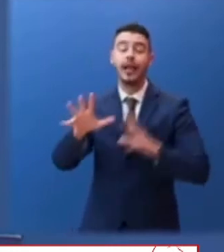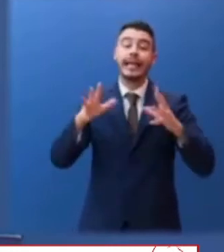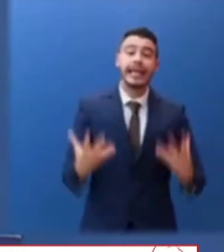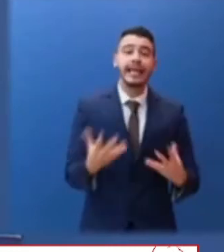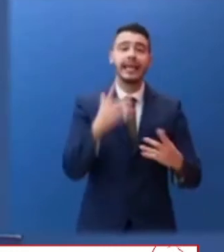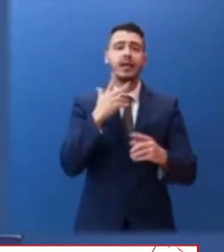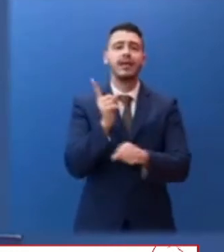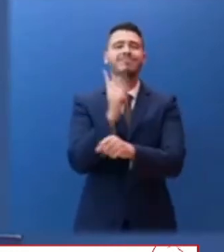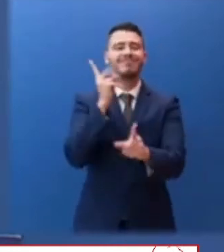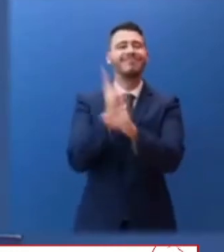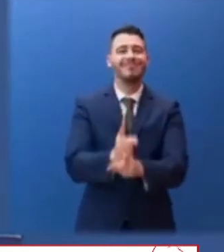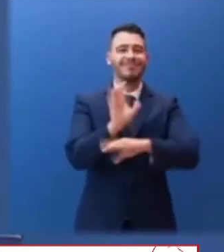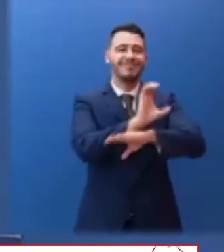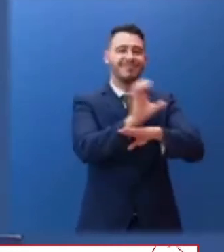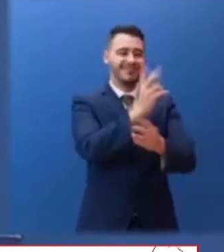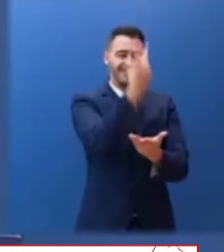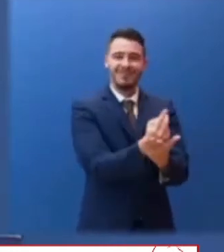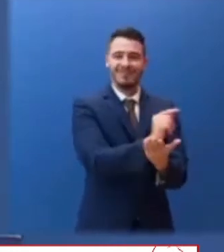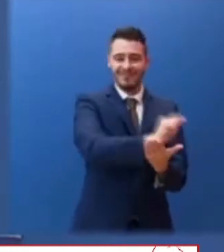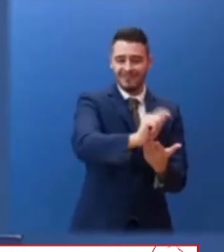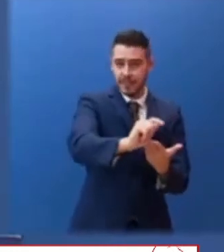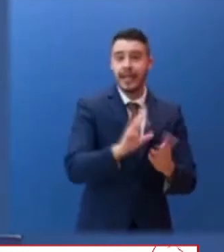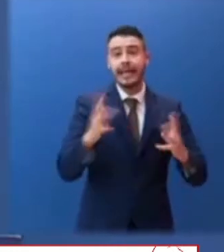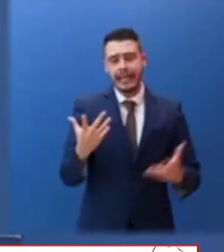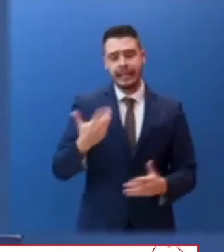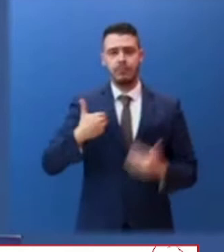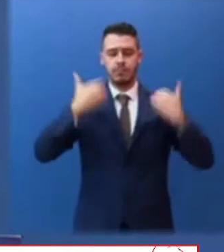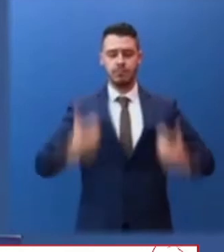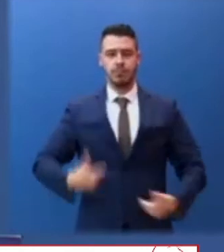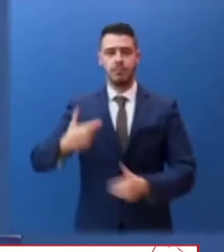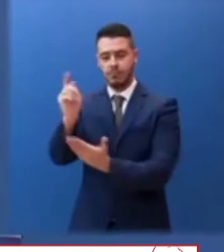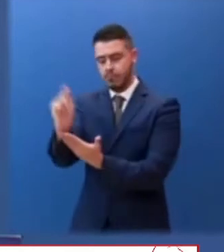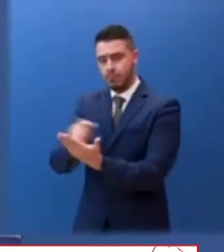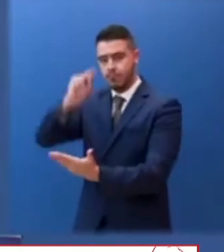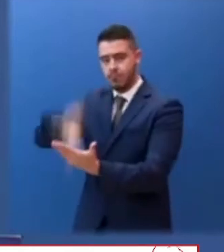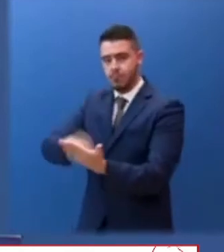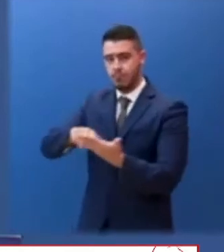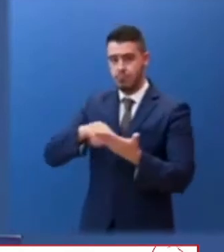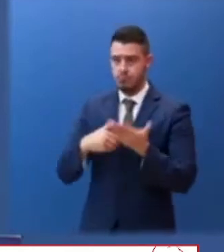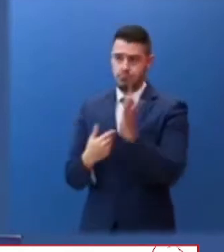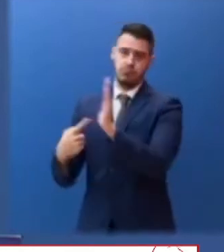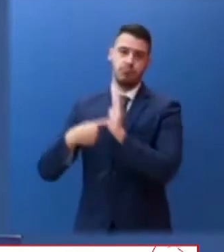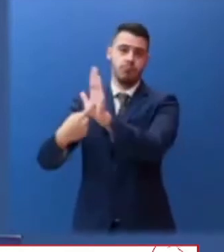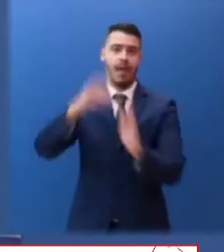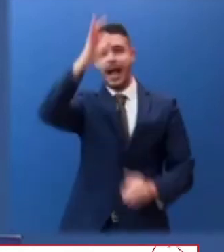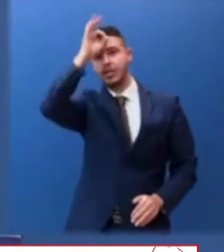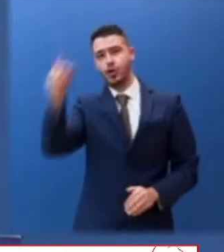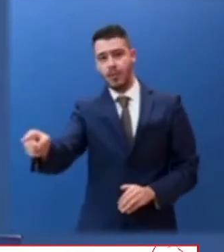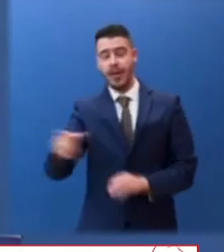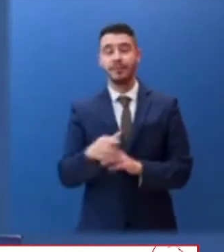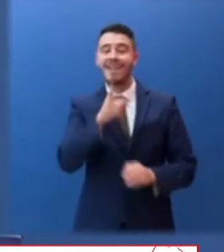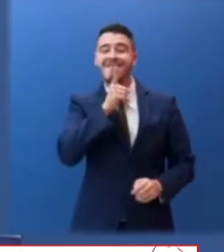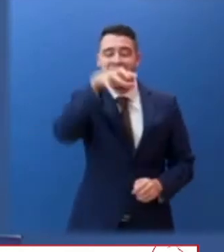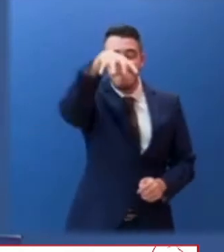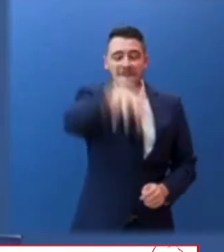βεβαίωση κίνησης ή και χειρόγραφη βεβαίωση. Εντός των καταστημάτων θα τηρούνται όλα τα υγειονομικά πρωτόκολλα για